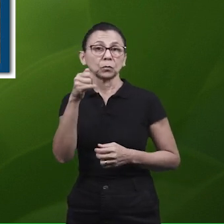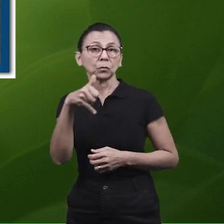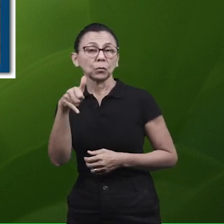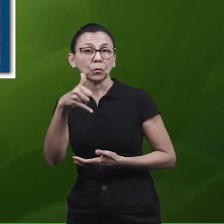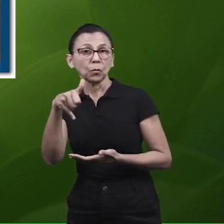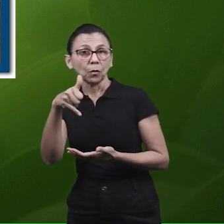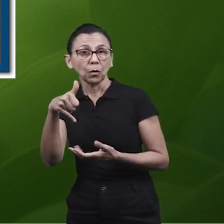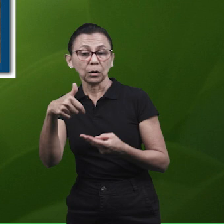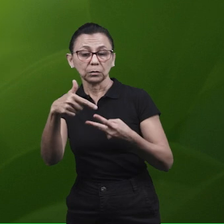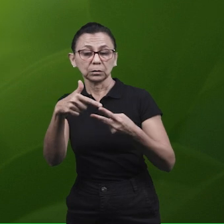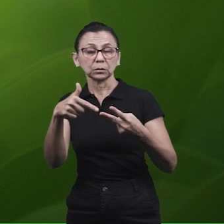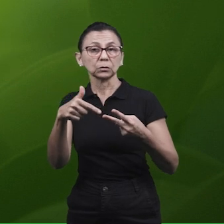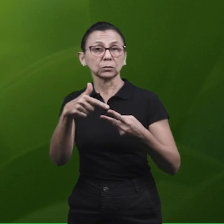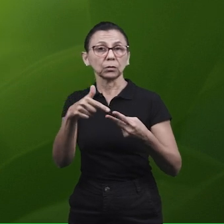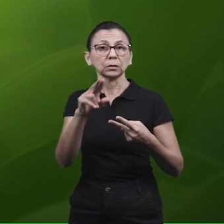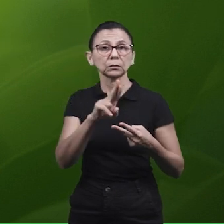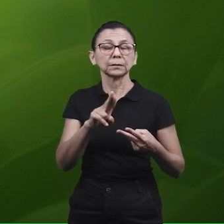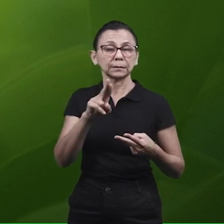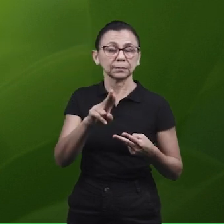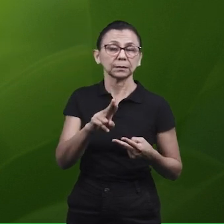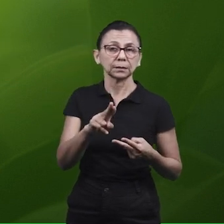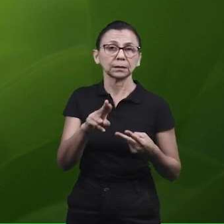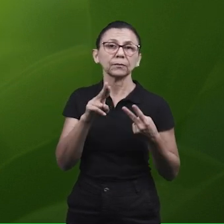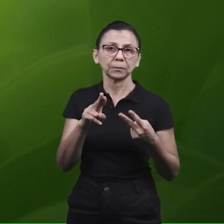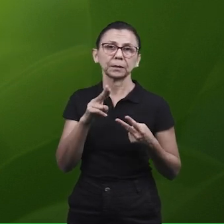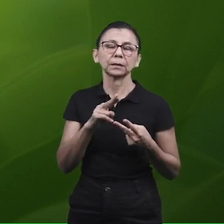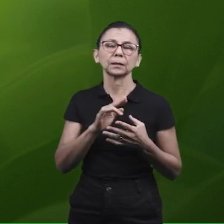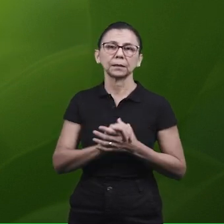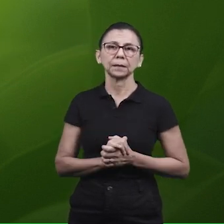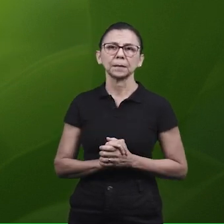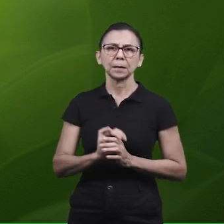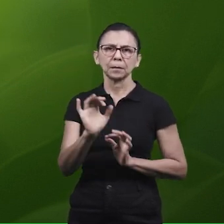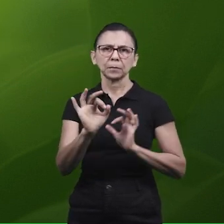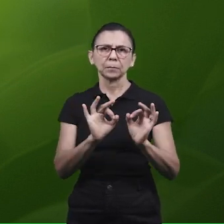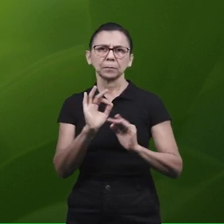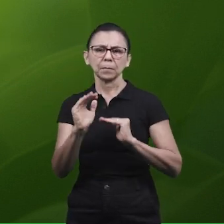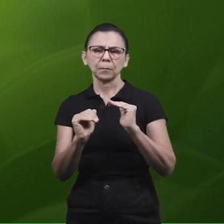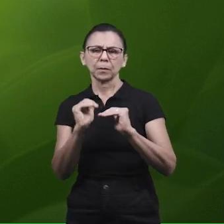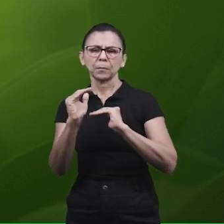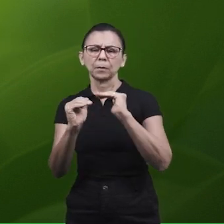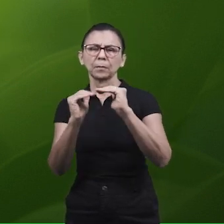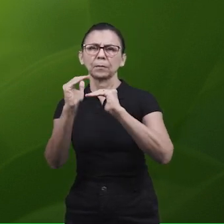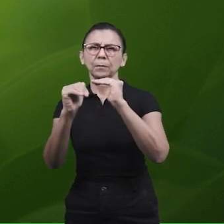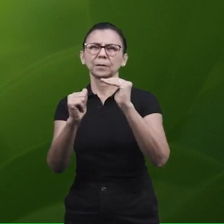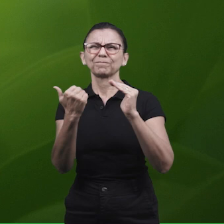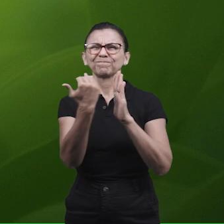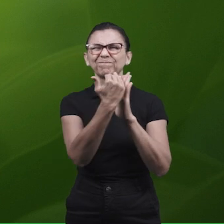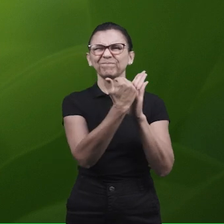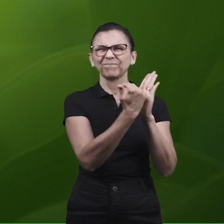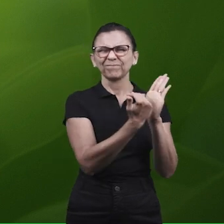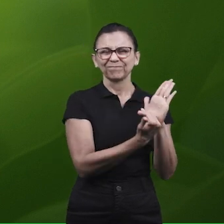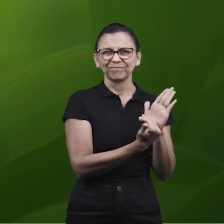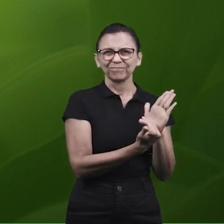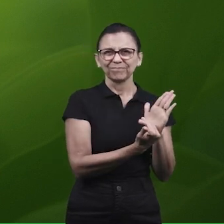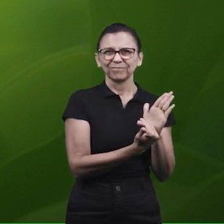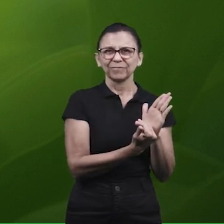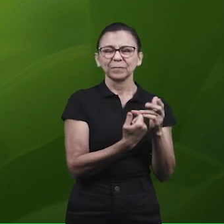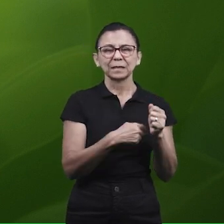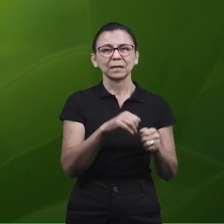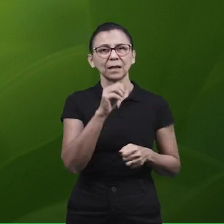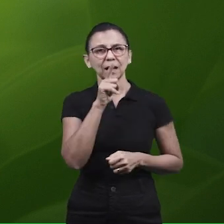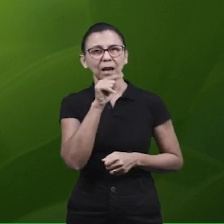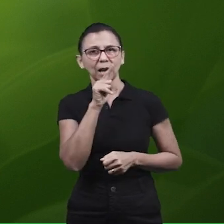baisser. Comment cela a été fait? Il a été utilisé ou l'eau, ou l'huile, ou ces deux éléments afin que